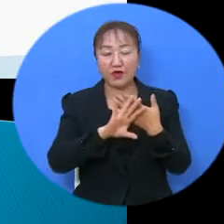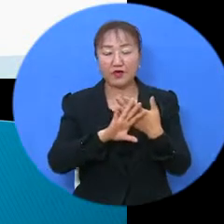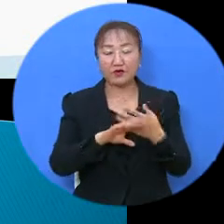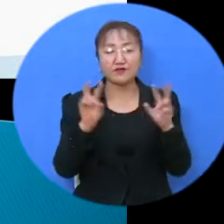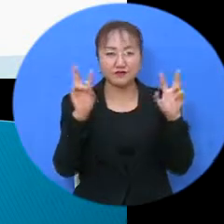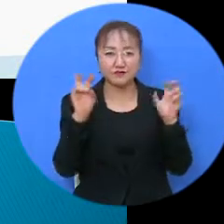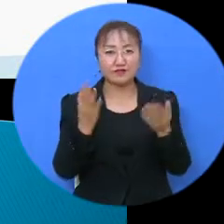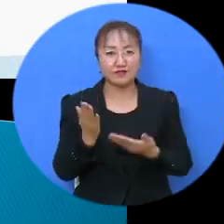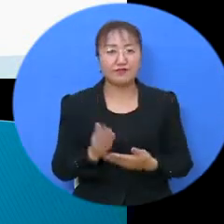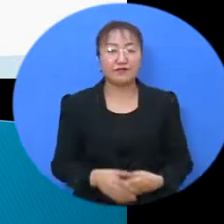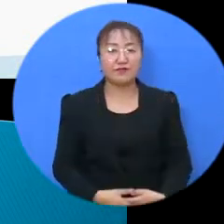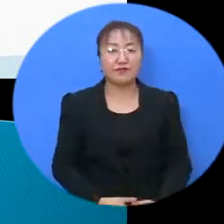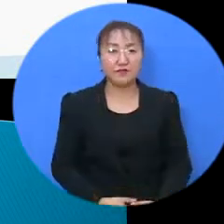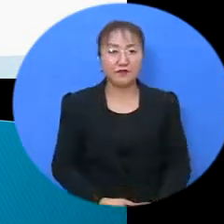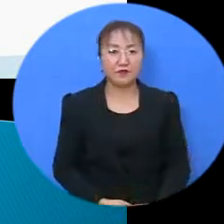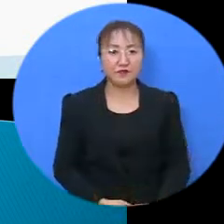орноо.